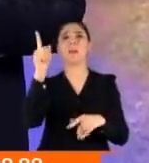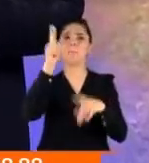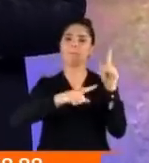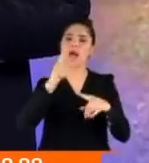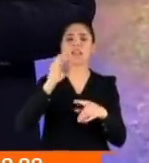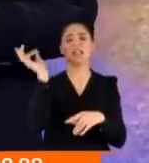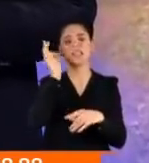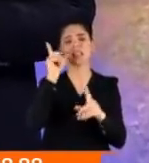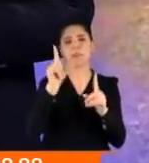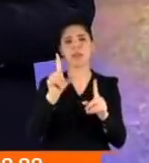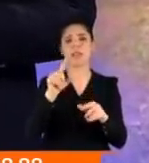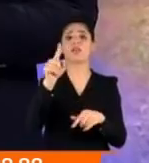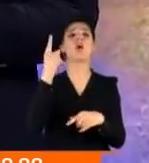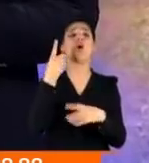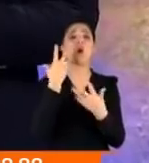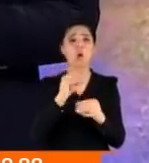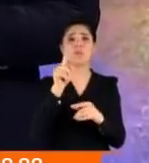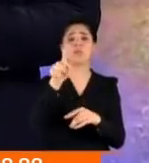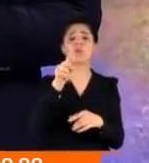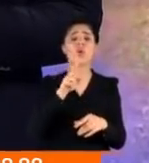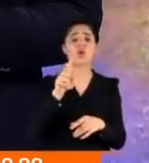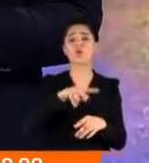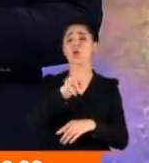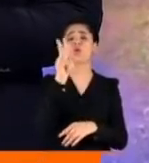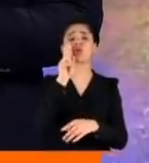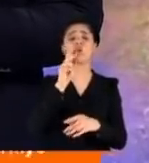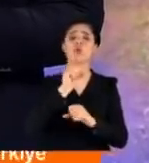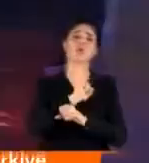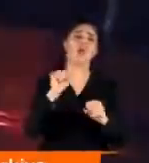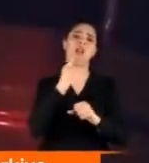kullanmak lazım bazı durumlarda. Aksi takdirde bu yolun sonu çıkmaz.